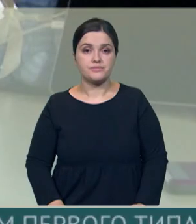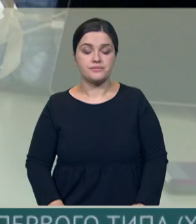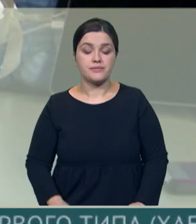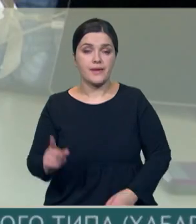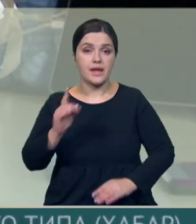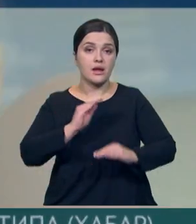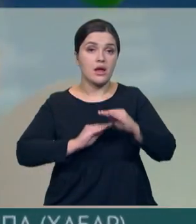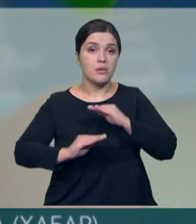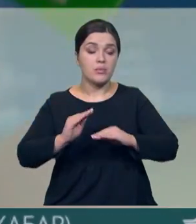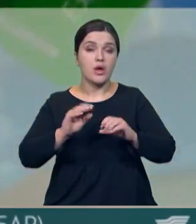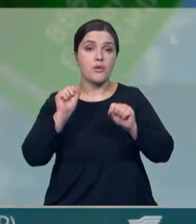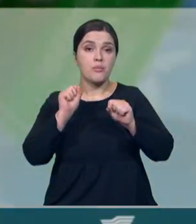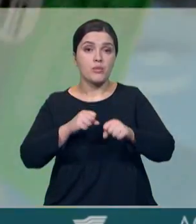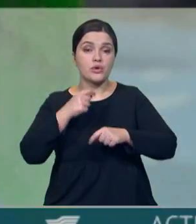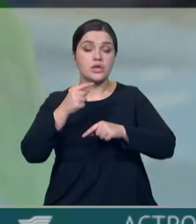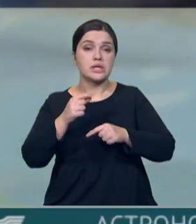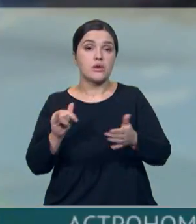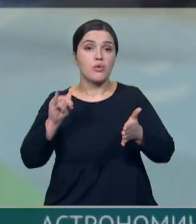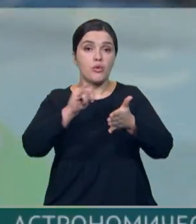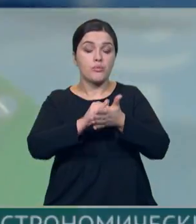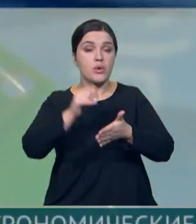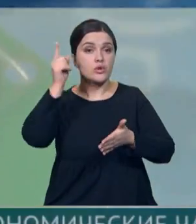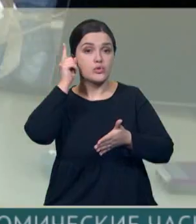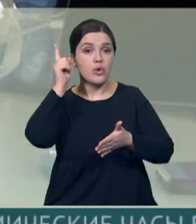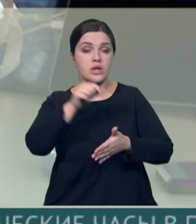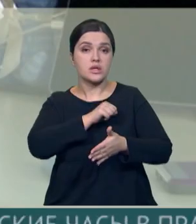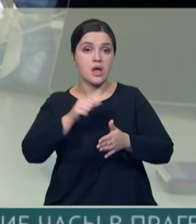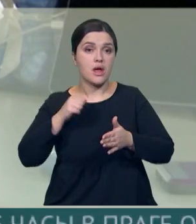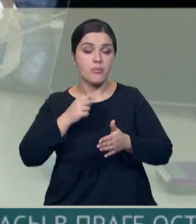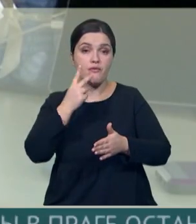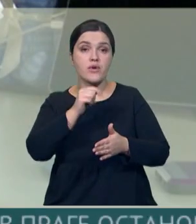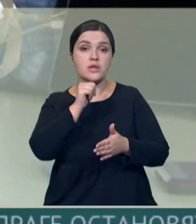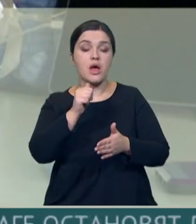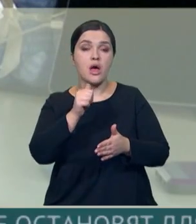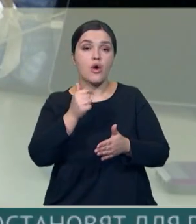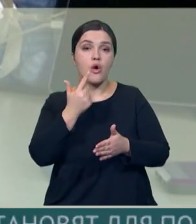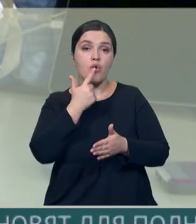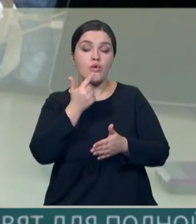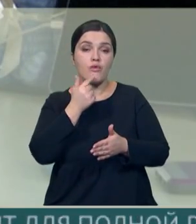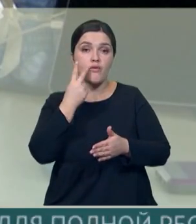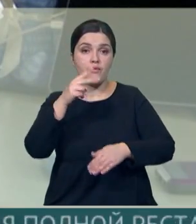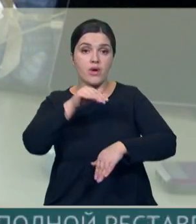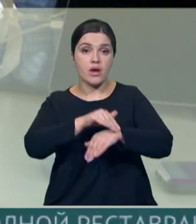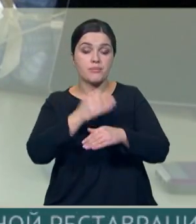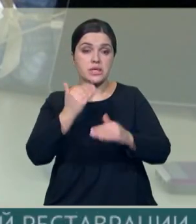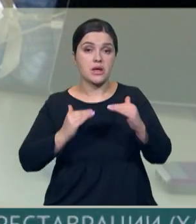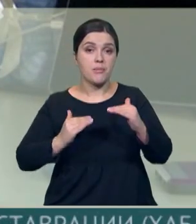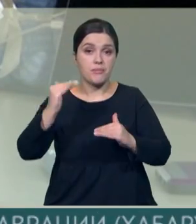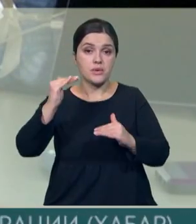Аппарат можно подключить к смартфону, устройство само регулирует уровень глюкозы. При повышении сахара в крови срабатывает